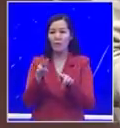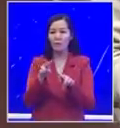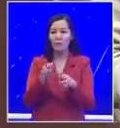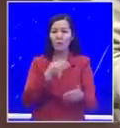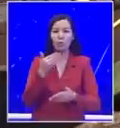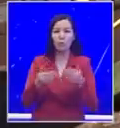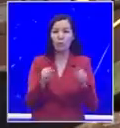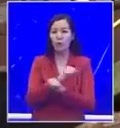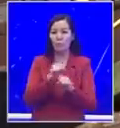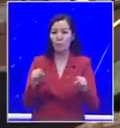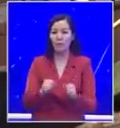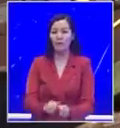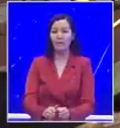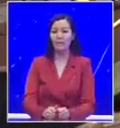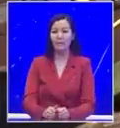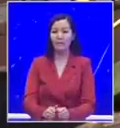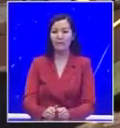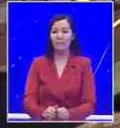жүруге болмайды.